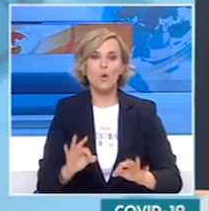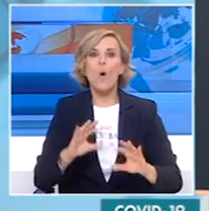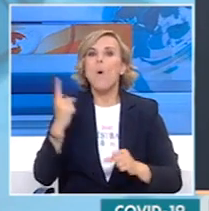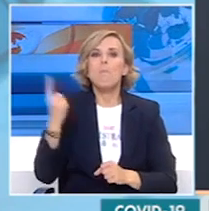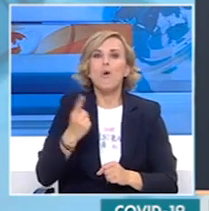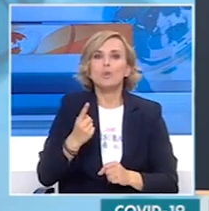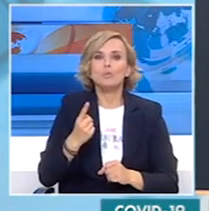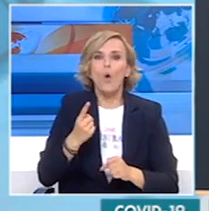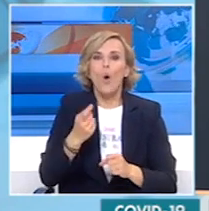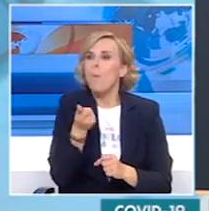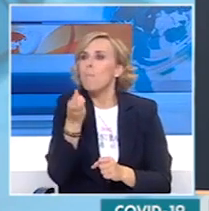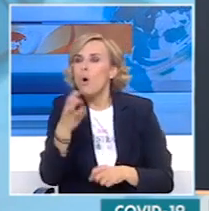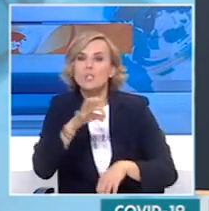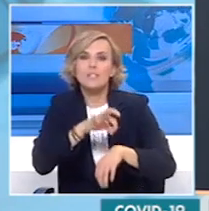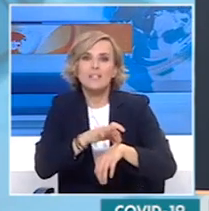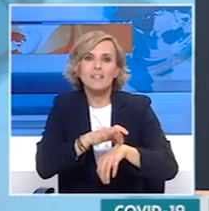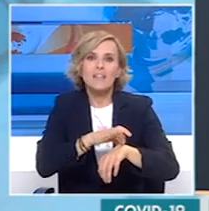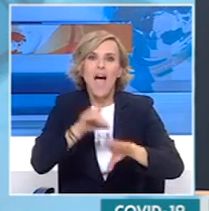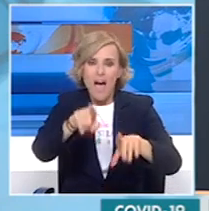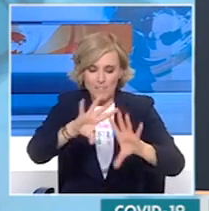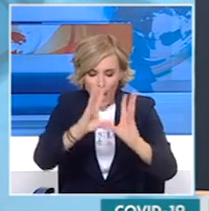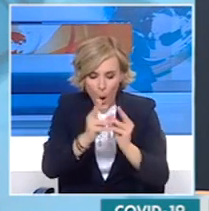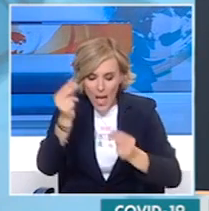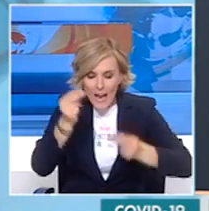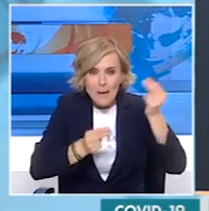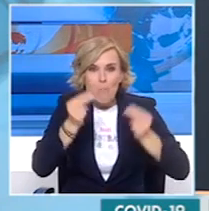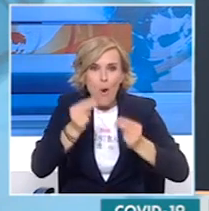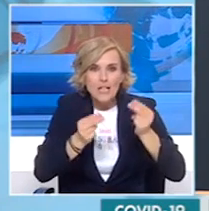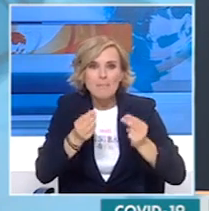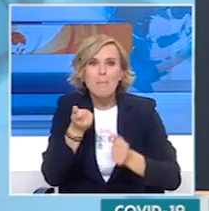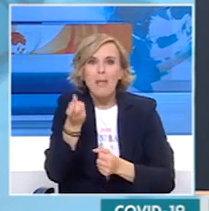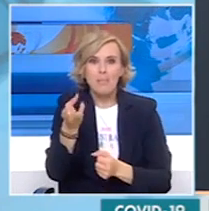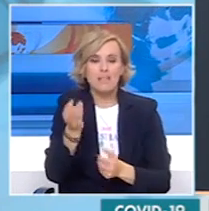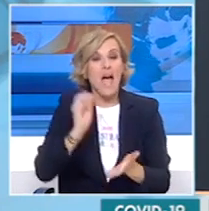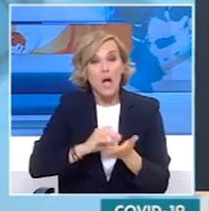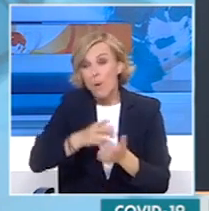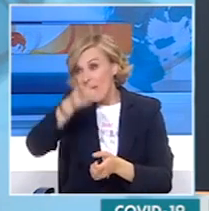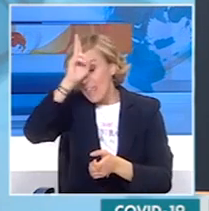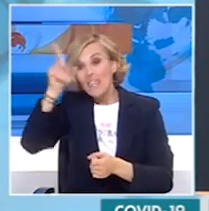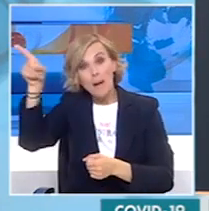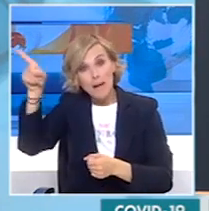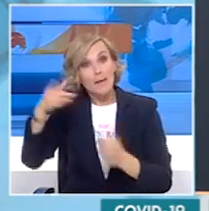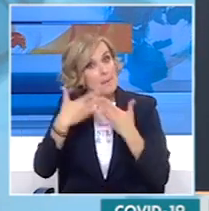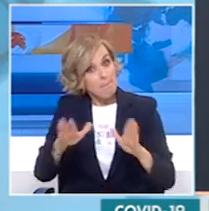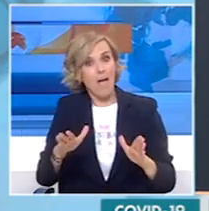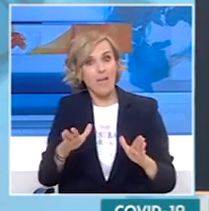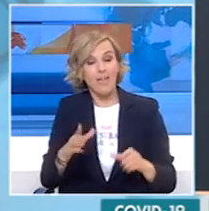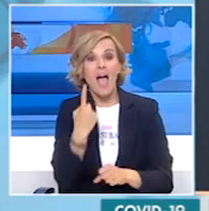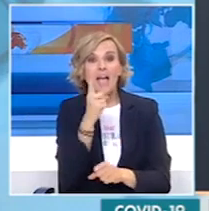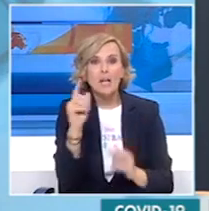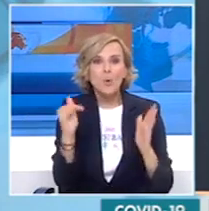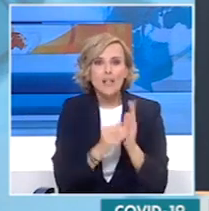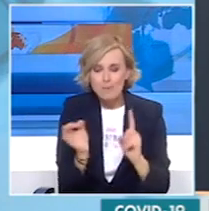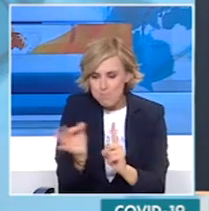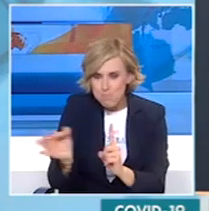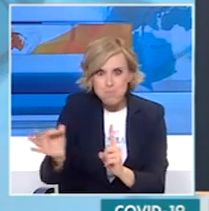νοσήσει. Όλοι βασίζονται αυτή τη στιγμή σε μαθηματικές εκτιμήσεις. Ακόμα και στη Γερμανία, που κάνει αυτό το μαζικό έλεγχο και έχουν περισσότερα από 100.000 κρούσματα με τους